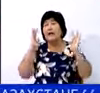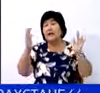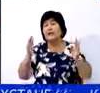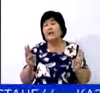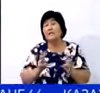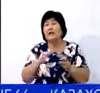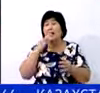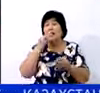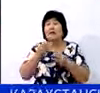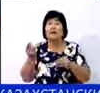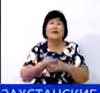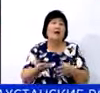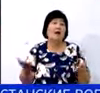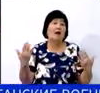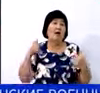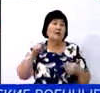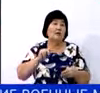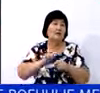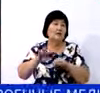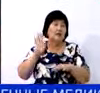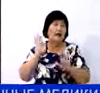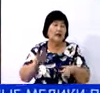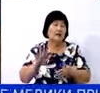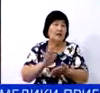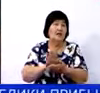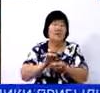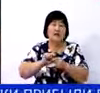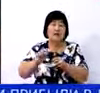следствие безответственности отдыхающих. К примеру, оставляют непотушенными окурки.